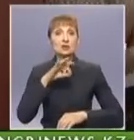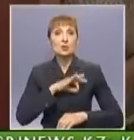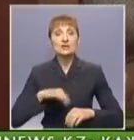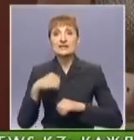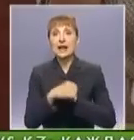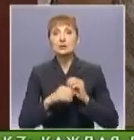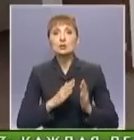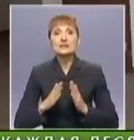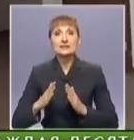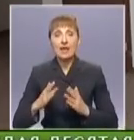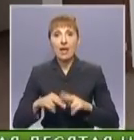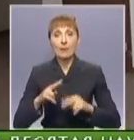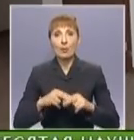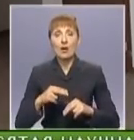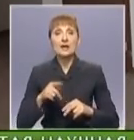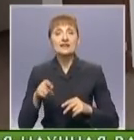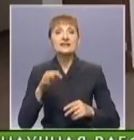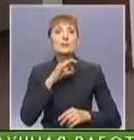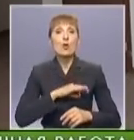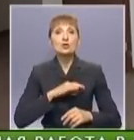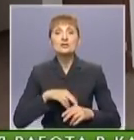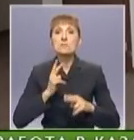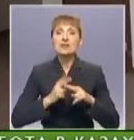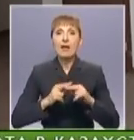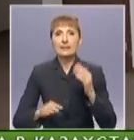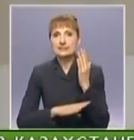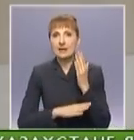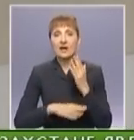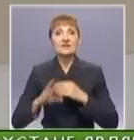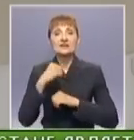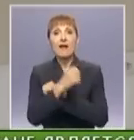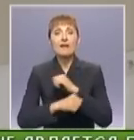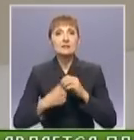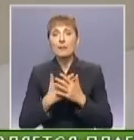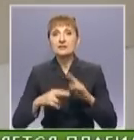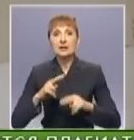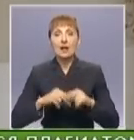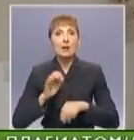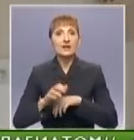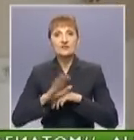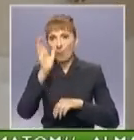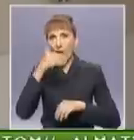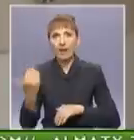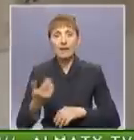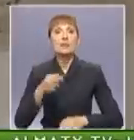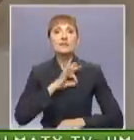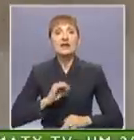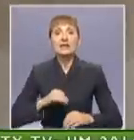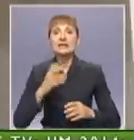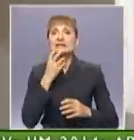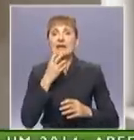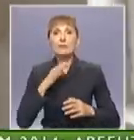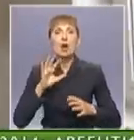строительную систему «Элевит». Здесь используется главным образом металл и дерево. Все строительные материалы – производства Болгарии. Применены и